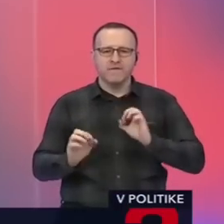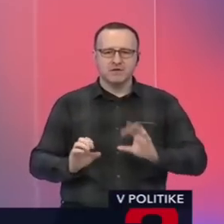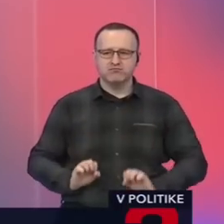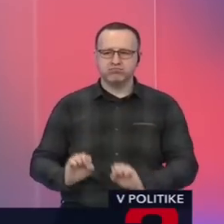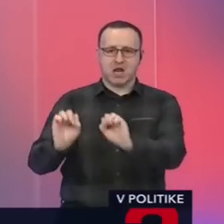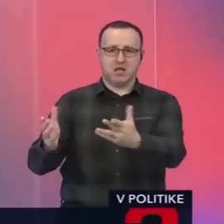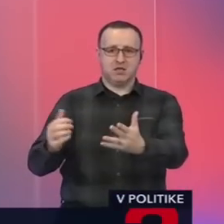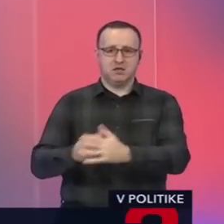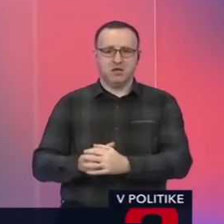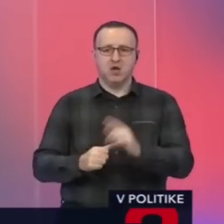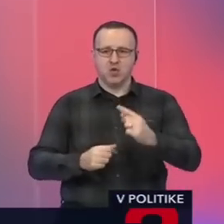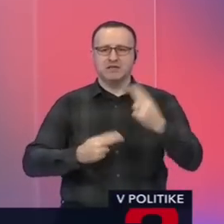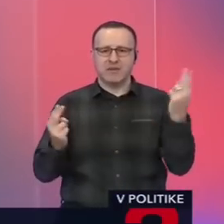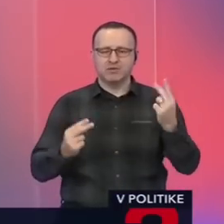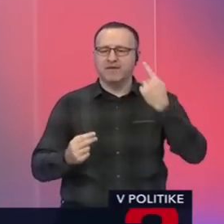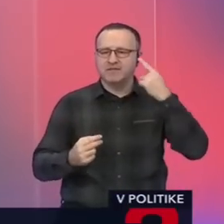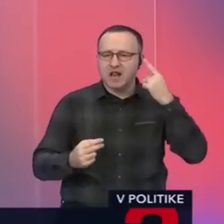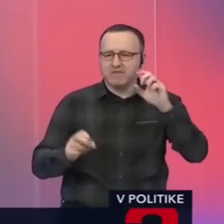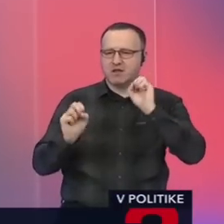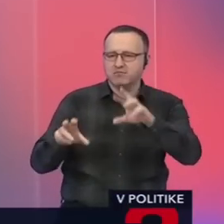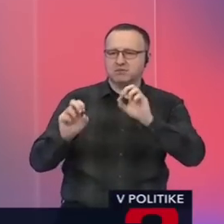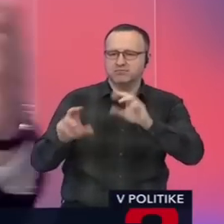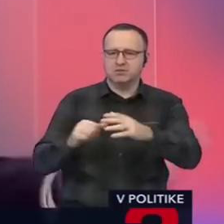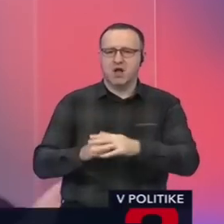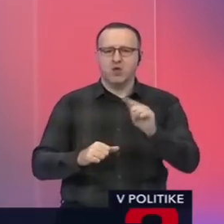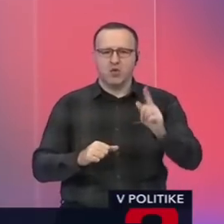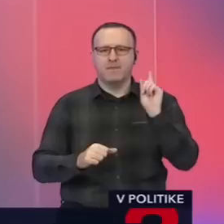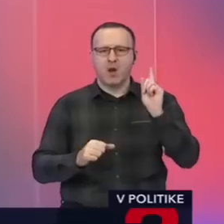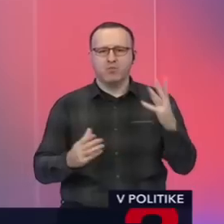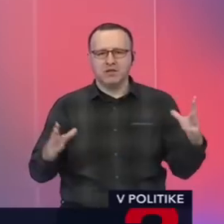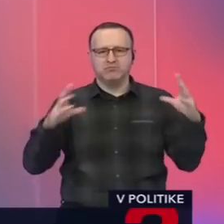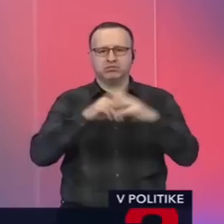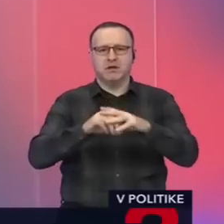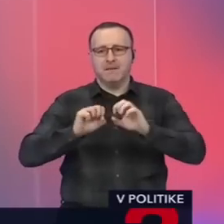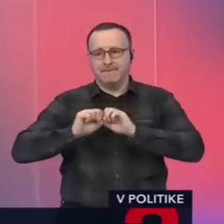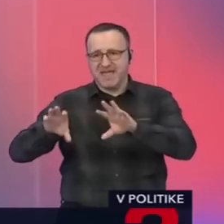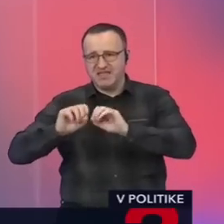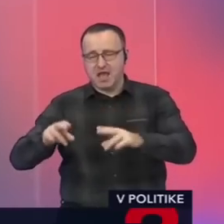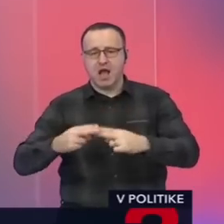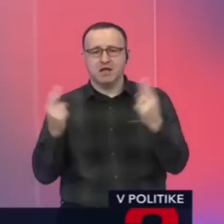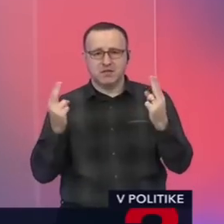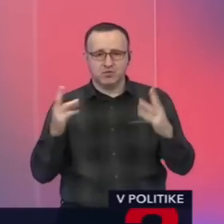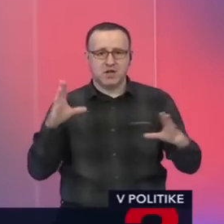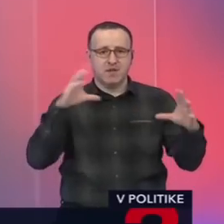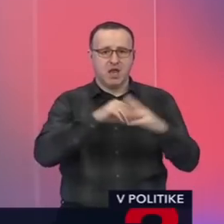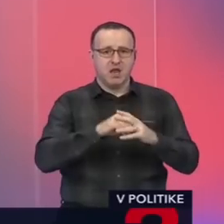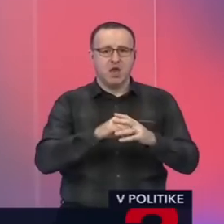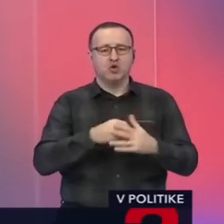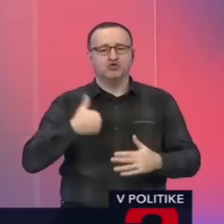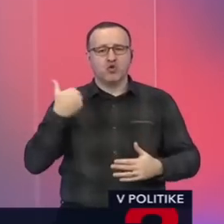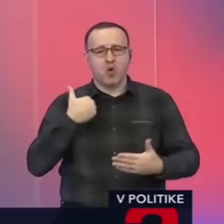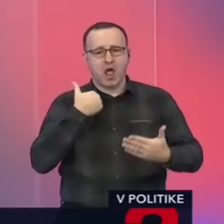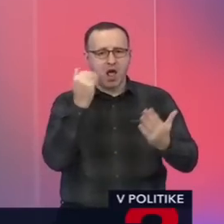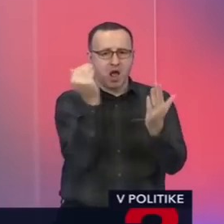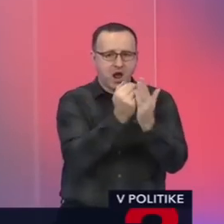ale to je samozrejme aj edukatívna činnosť, je to aj vzdelávanie, ale to by malo byť aj v médiách, to by malo byť samozrejme aj v osnovách školských a